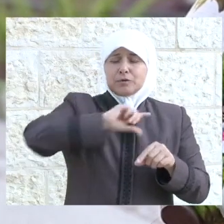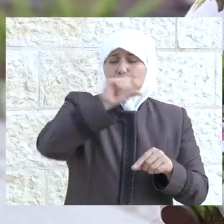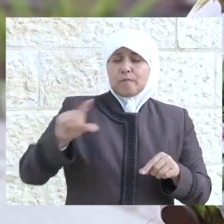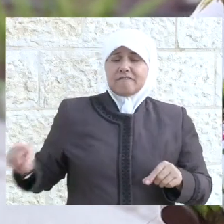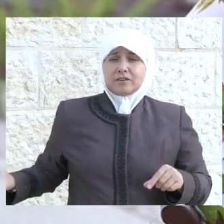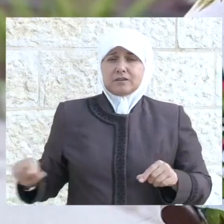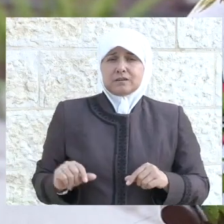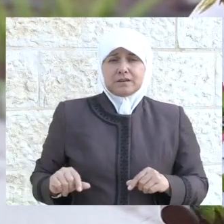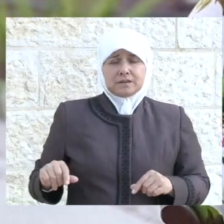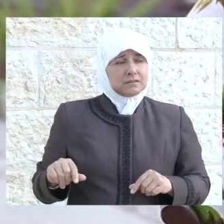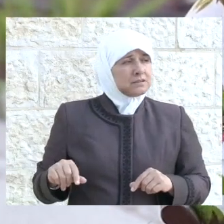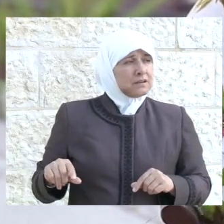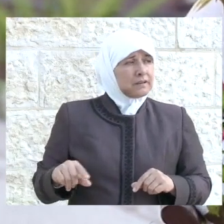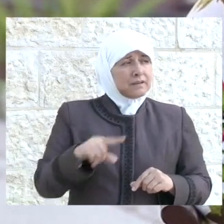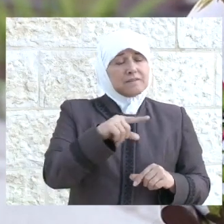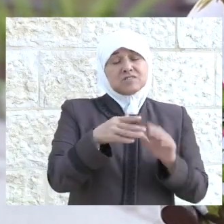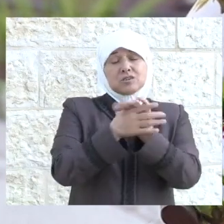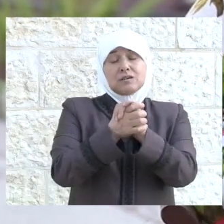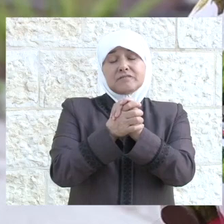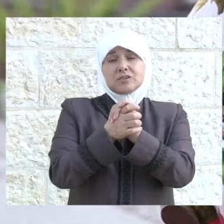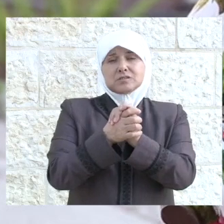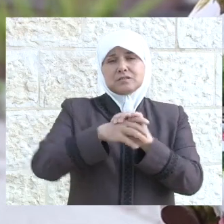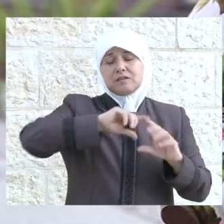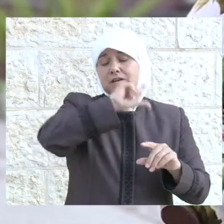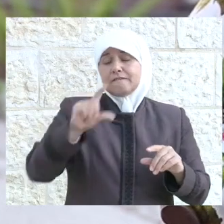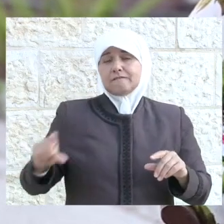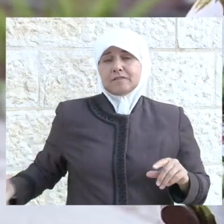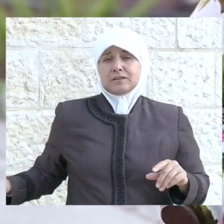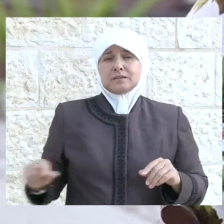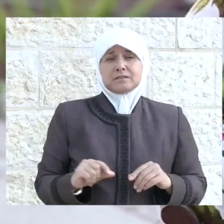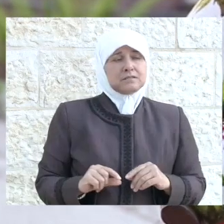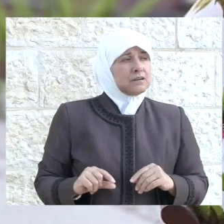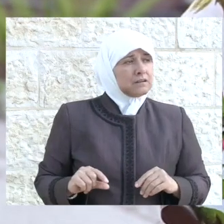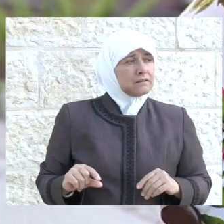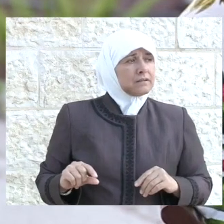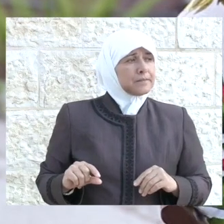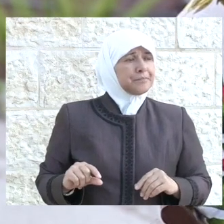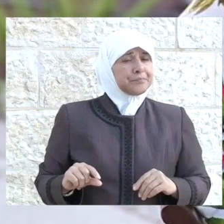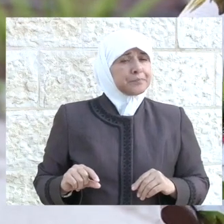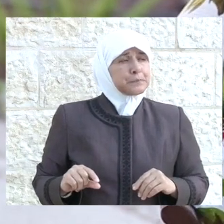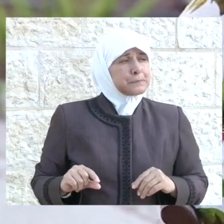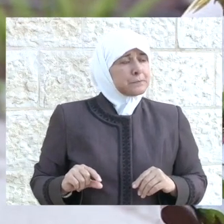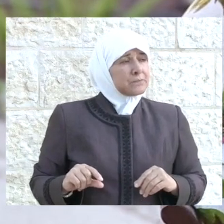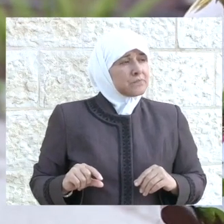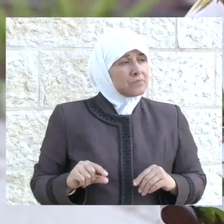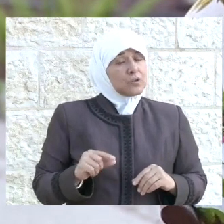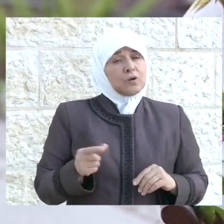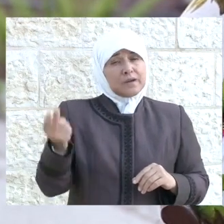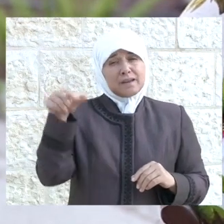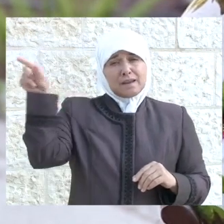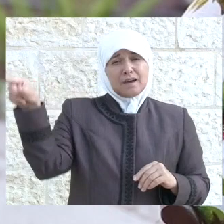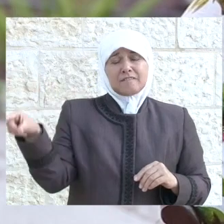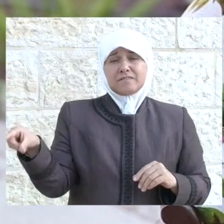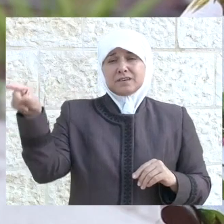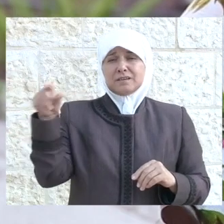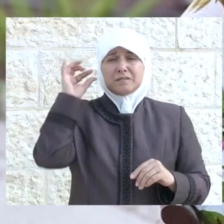كبيرة من أصدقاء الإيطاليين، من عمدة إميليا رومانيا اللي هي دعمتني